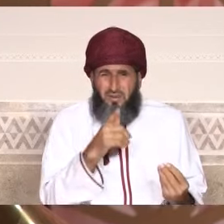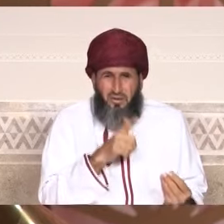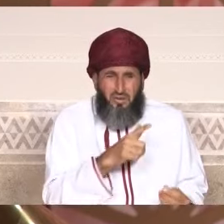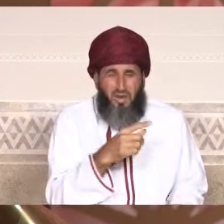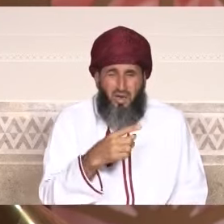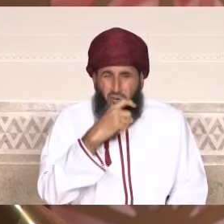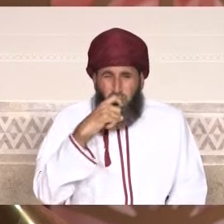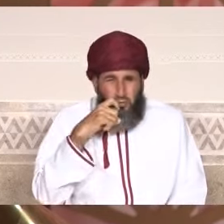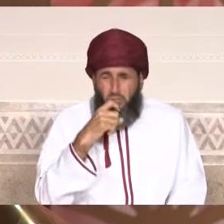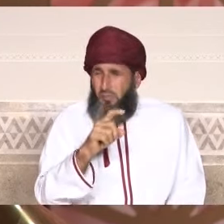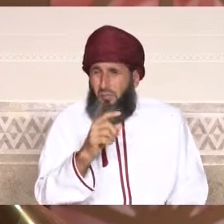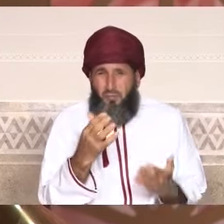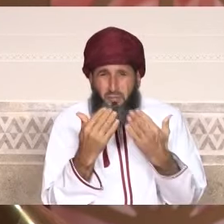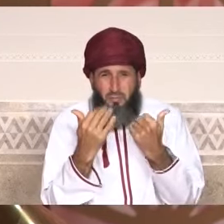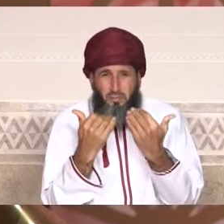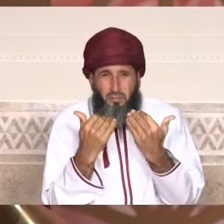يصوم الآن.